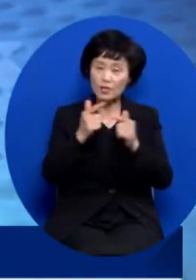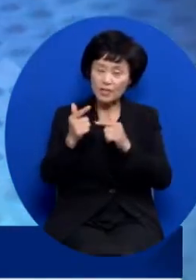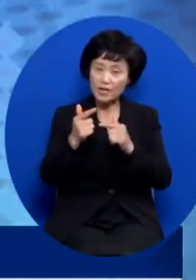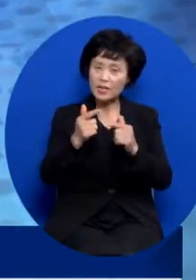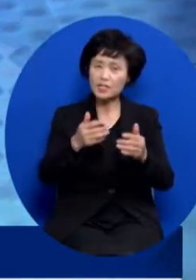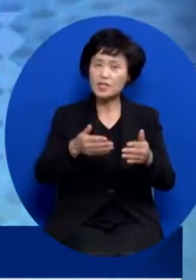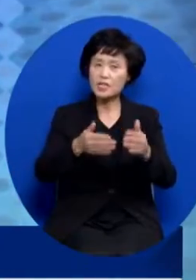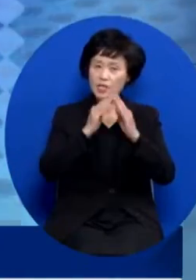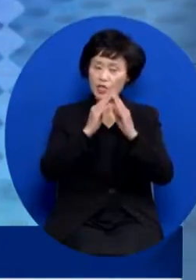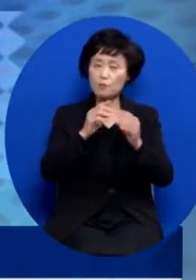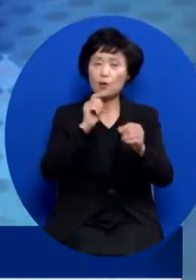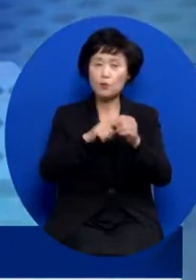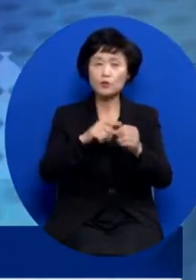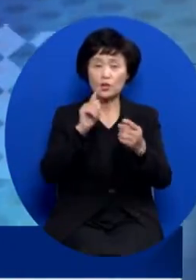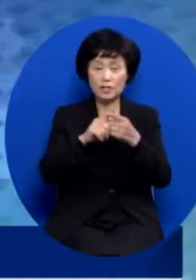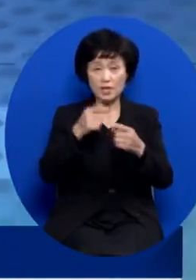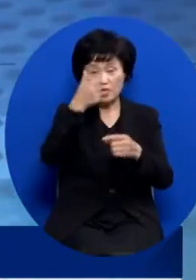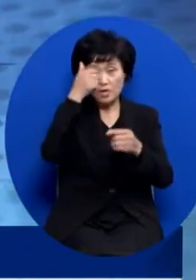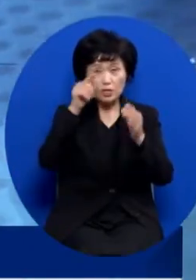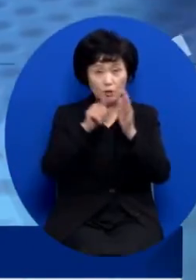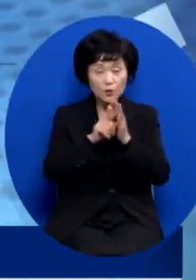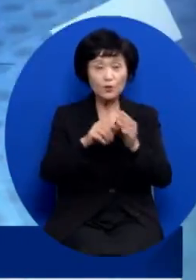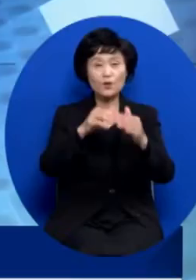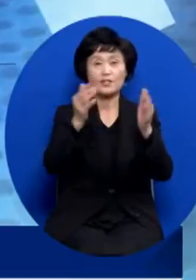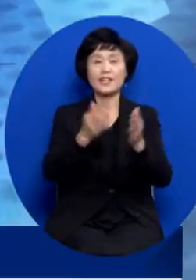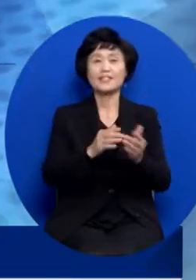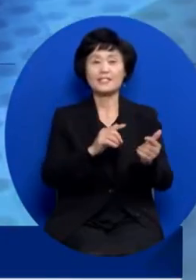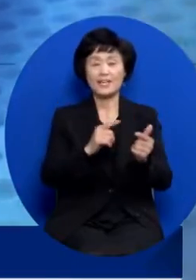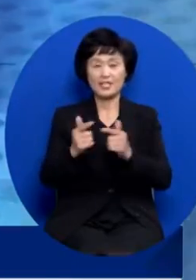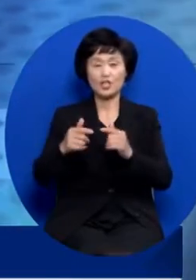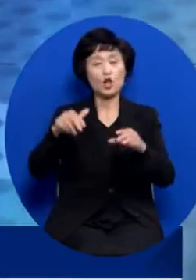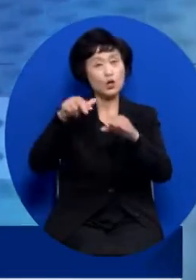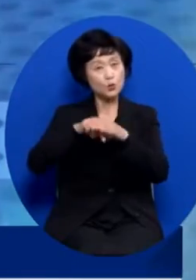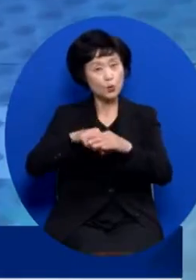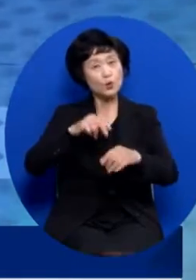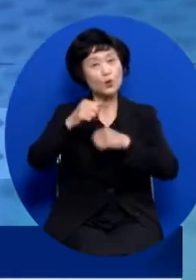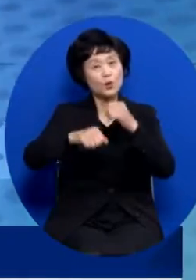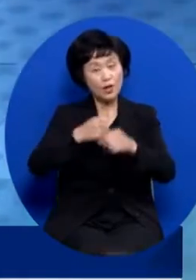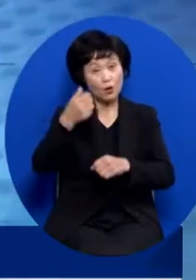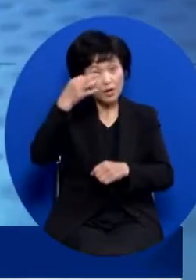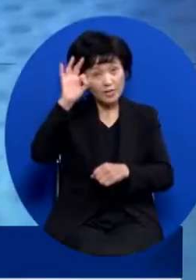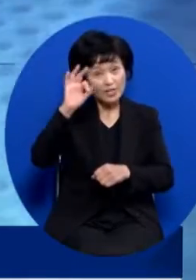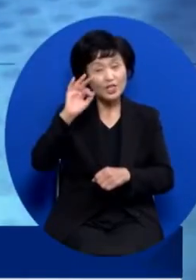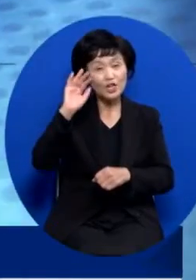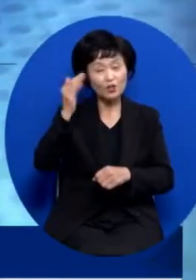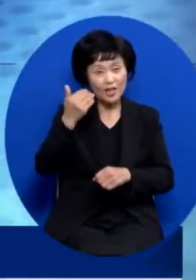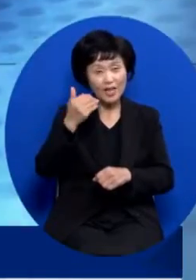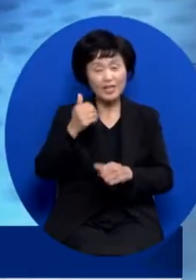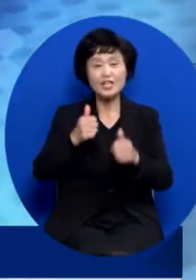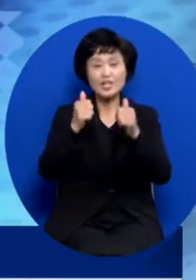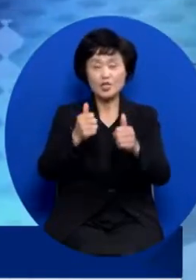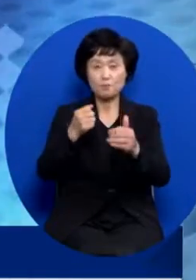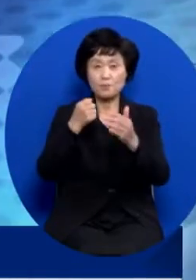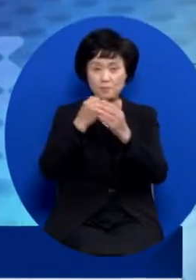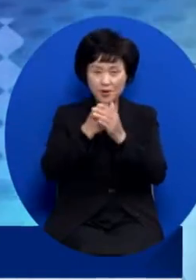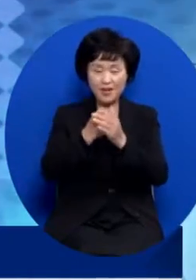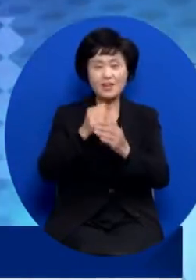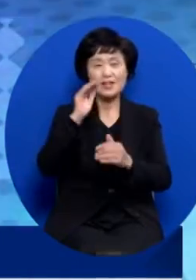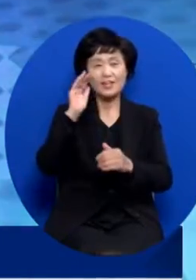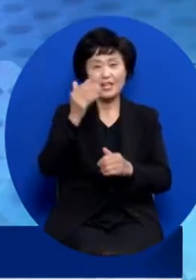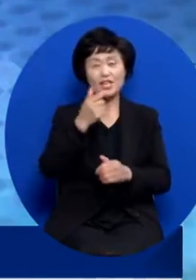행위를 하는 많은 기독교 단체들에게 이 폭넓은 종교의 자유가 인정되는 그러한 선도적인 역할을 하는 판결이